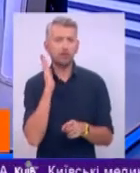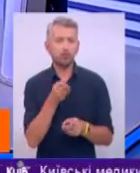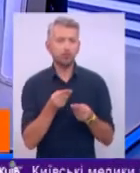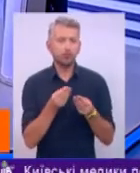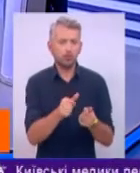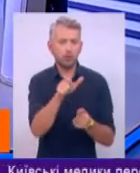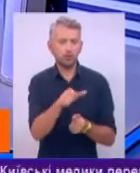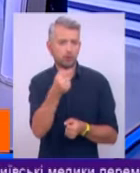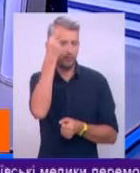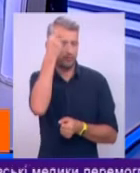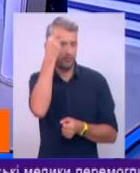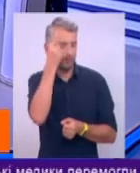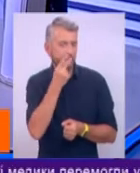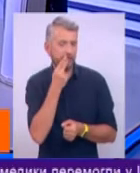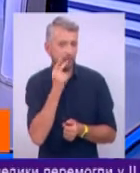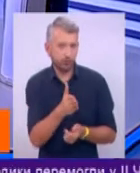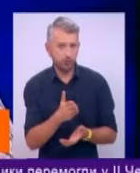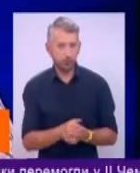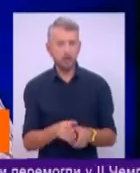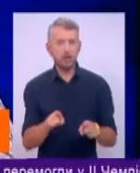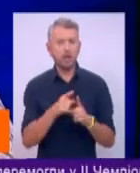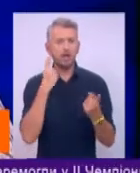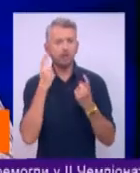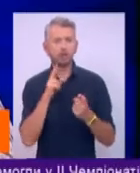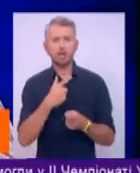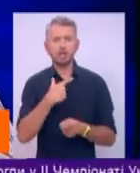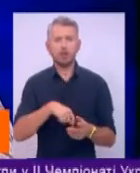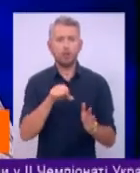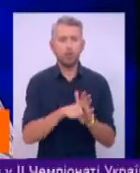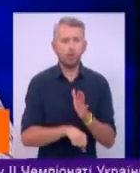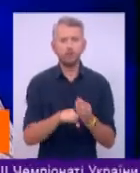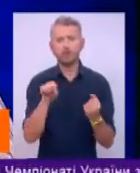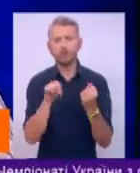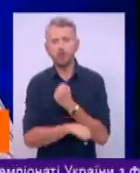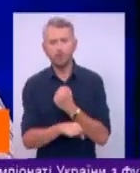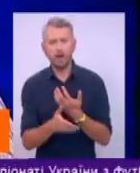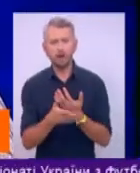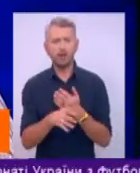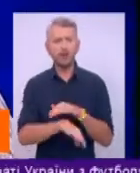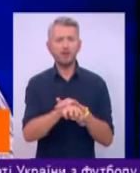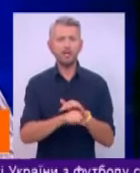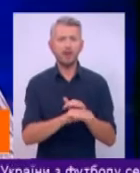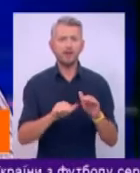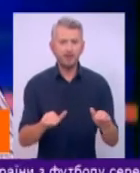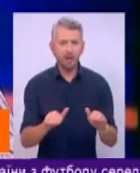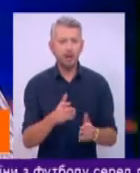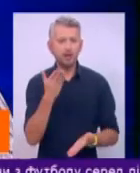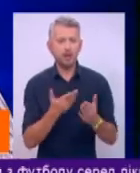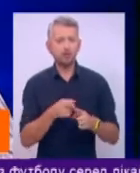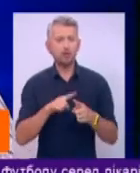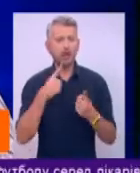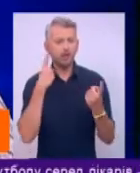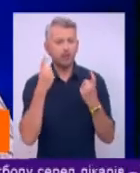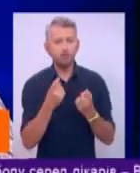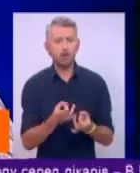на підсвідомому рівні заживе. Така інформація, як самогубство, зґвалтування, викрадення дітей. Тобто, якщо ця